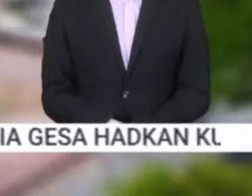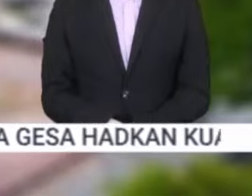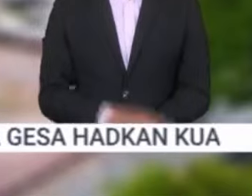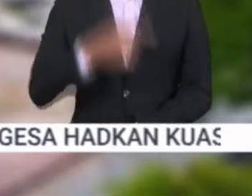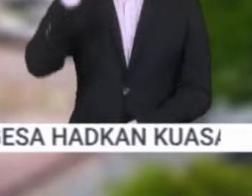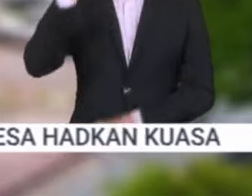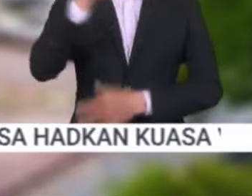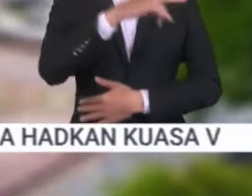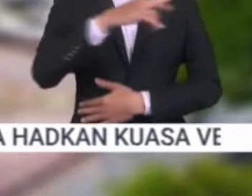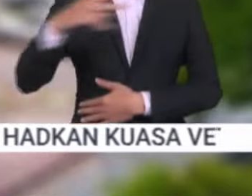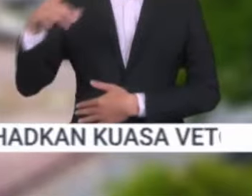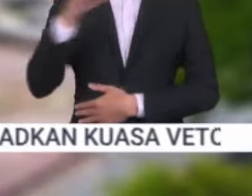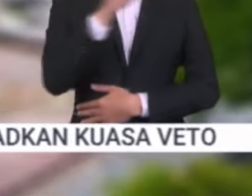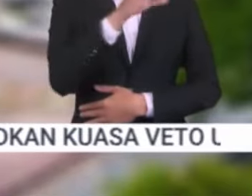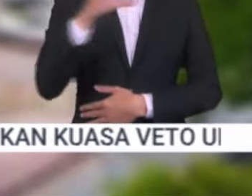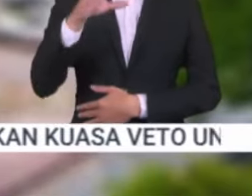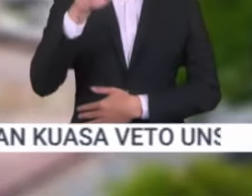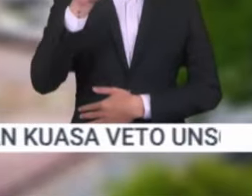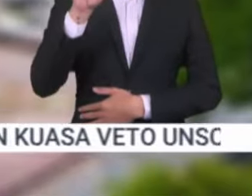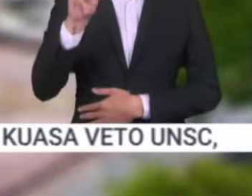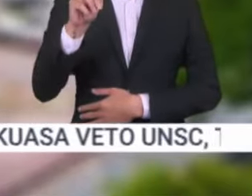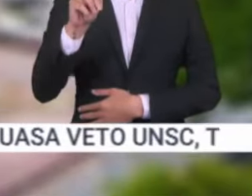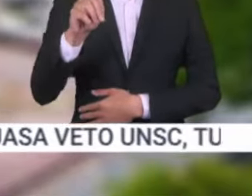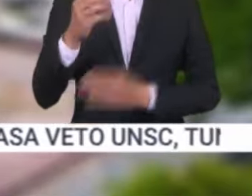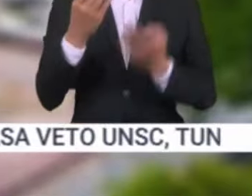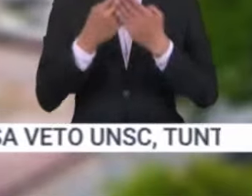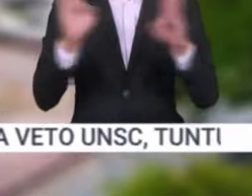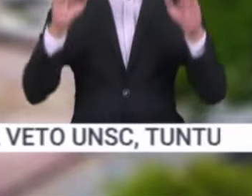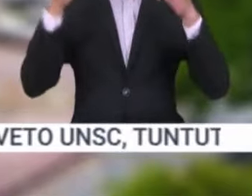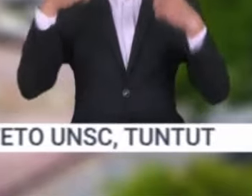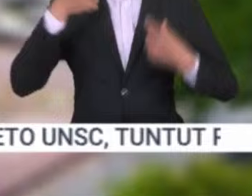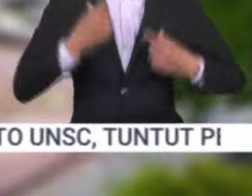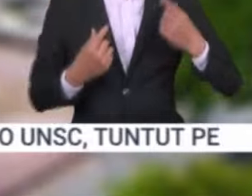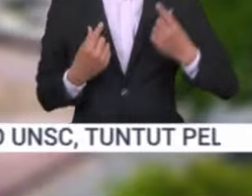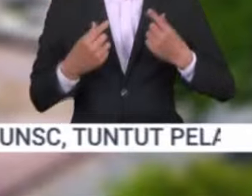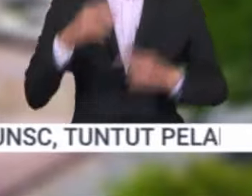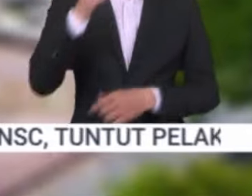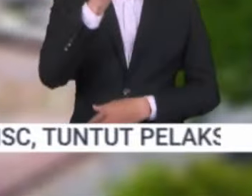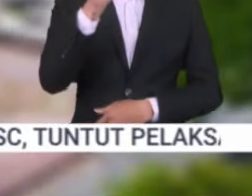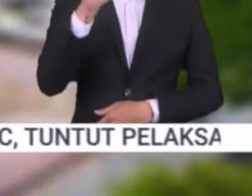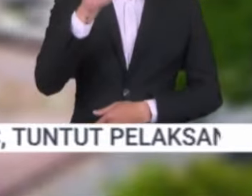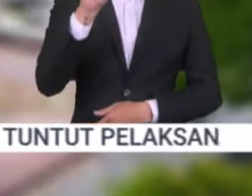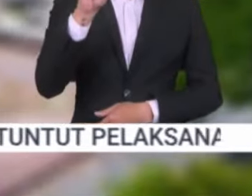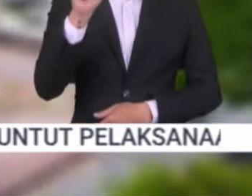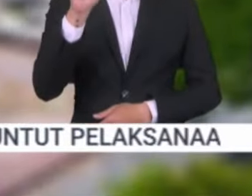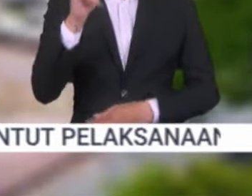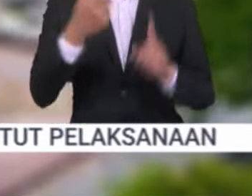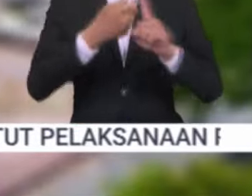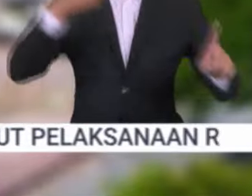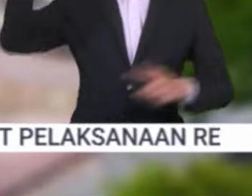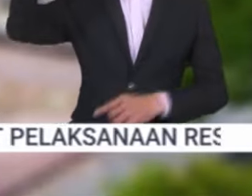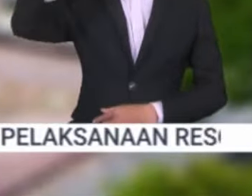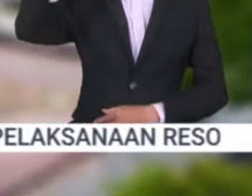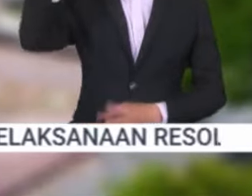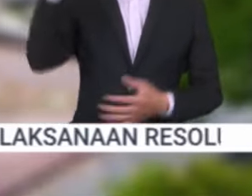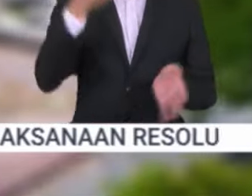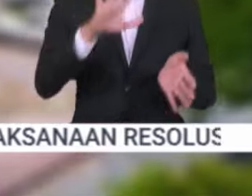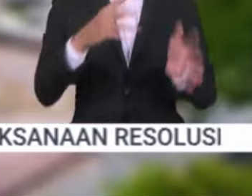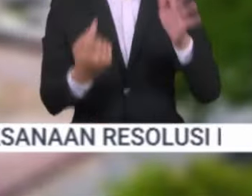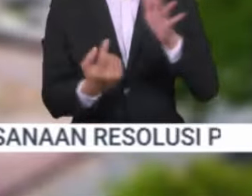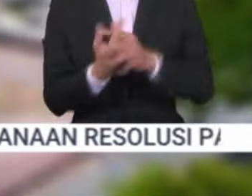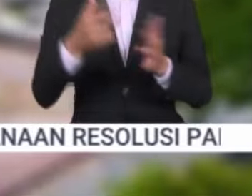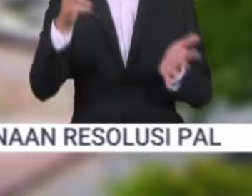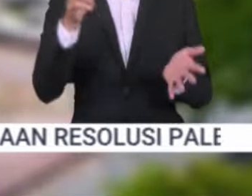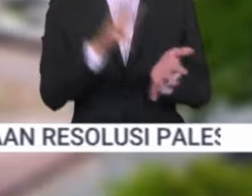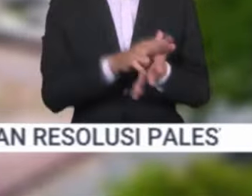Acara renang 100 meter gaya bebas lelaki S9 Muhammad Safwan Suhaimi dari Selangor mencipta rekod